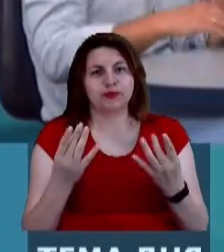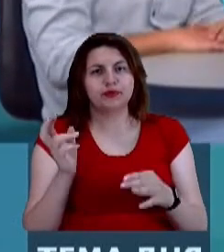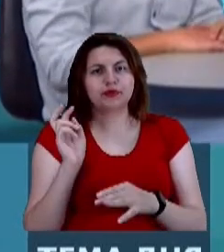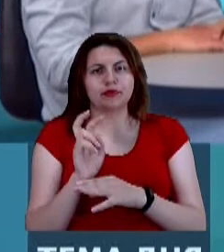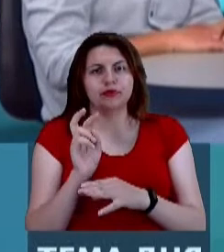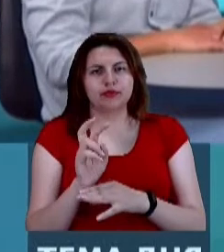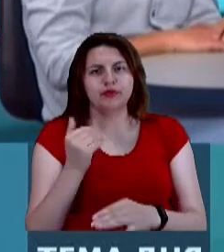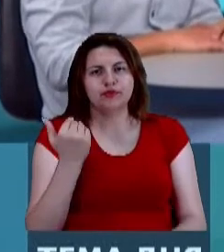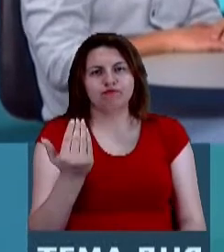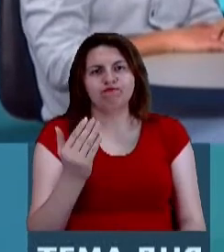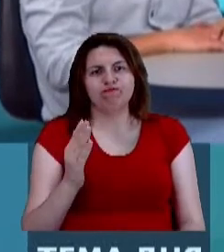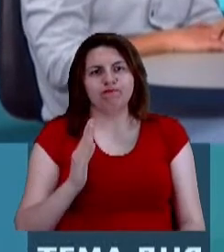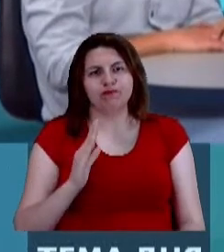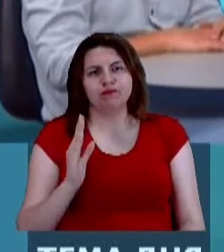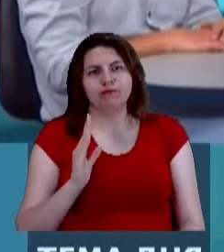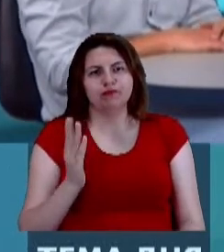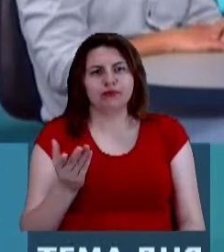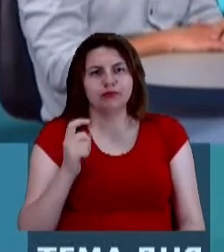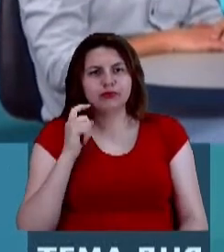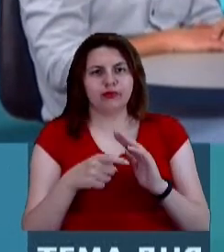для того, щоб просто